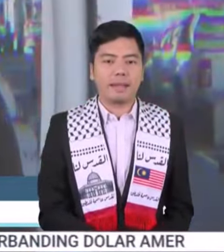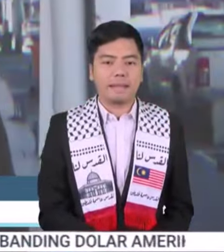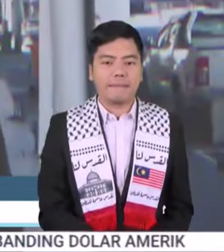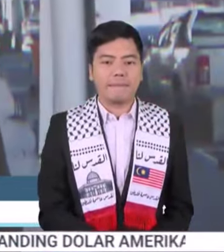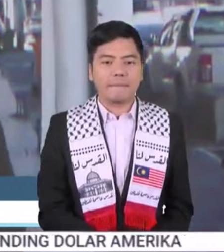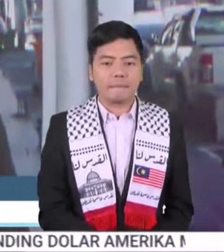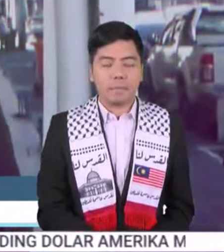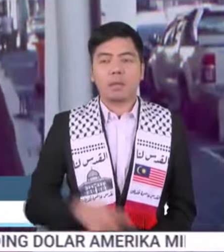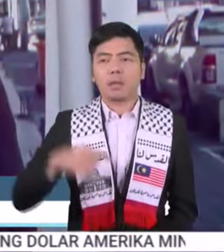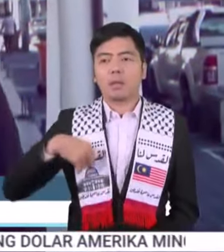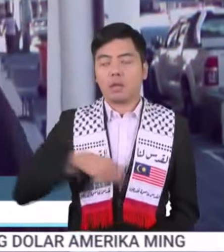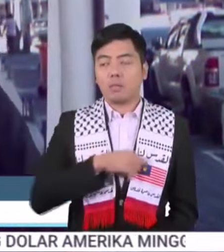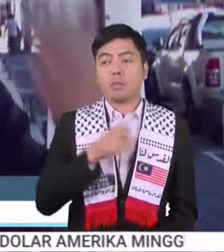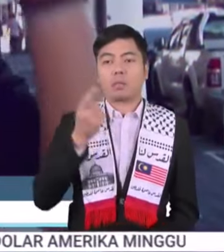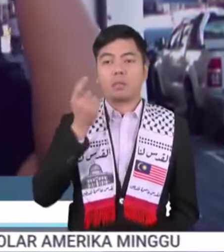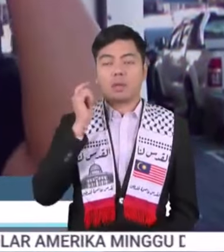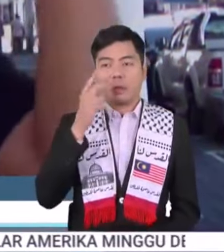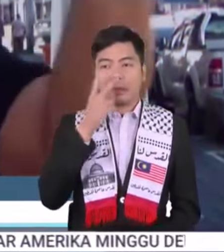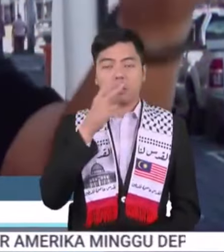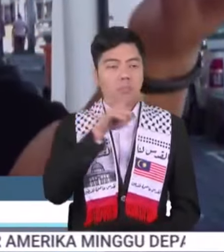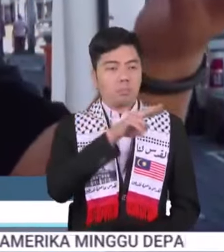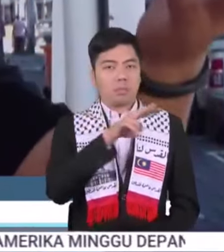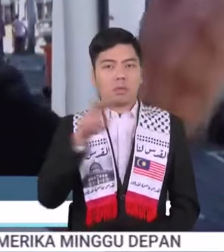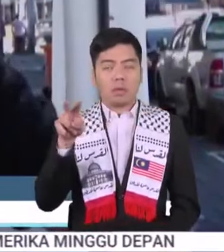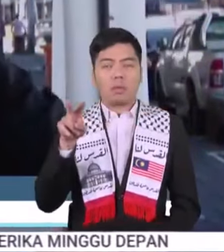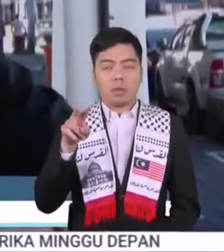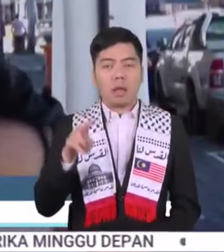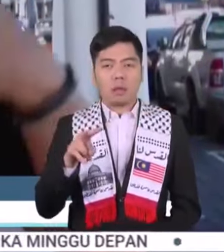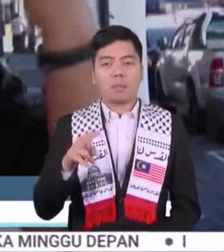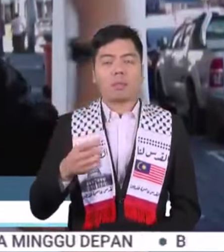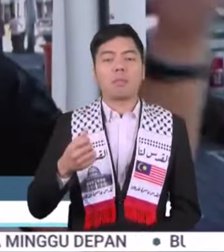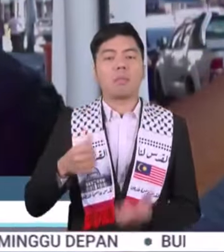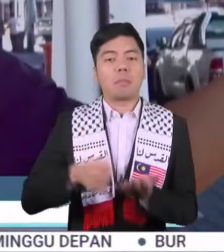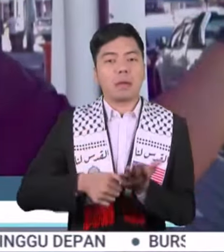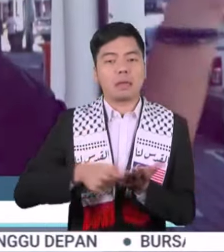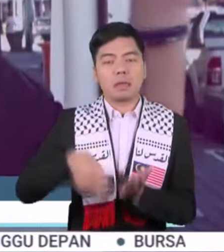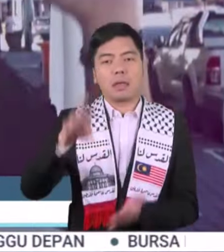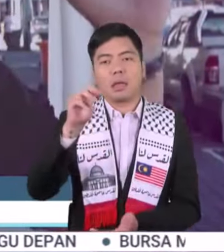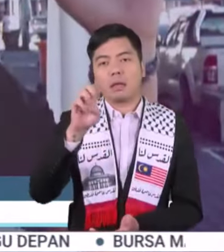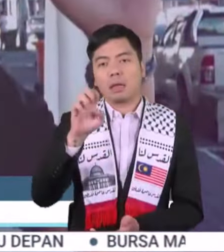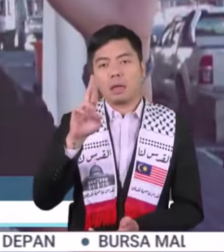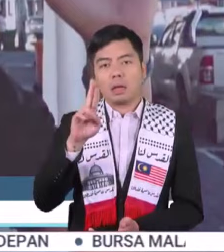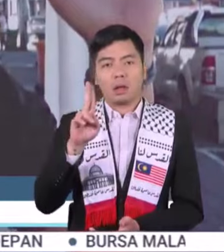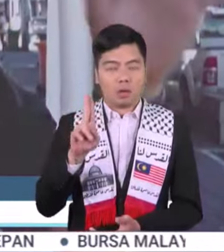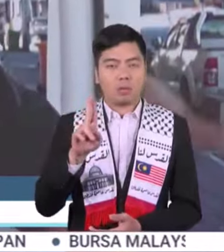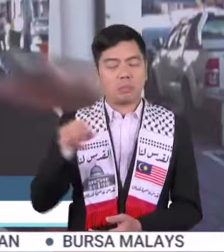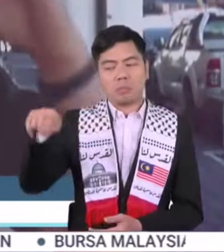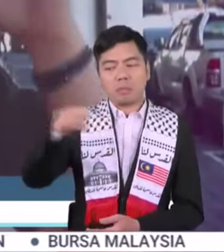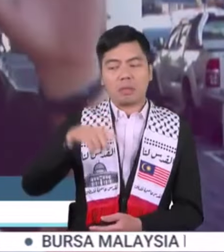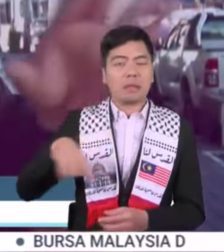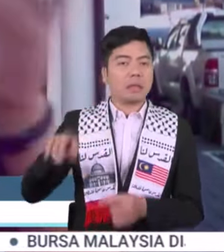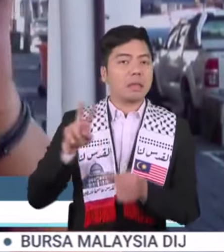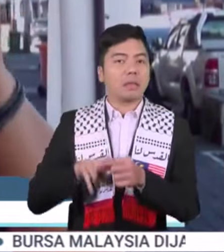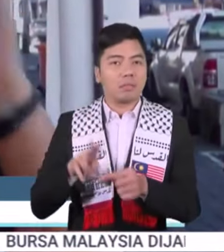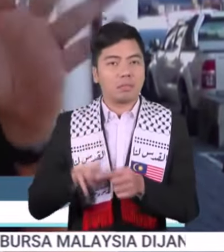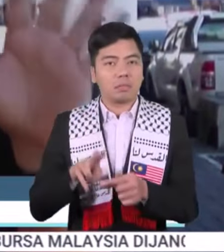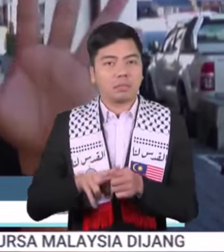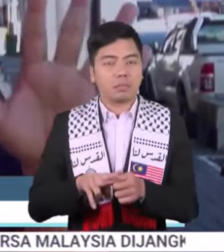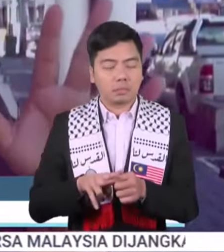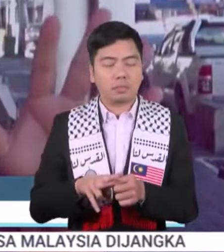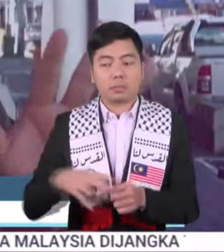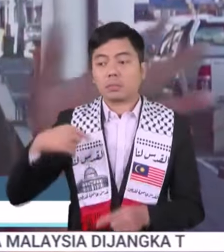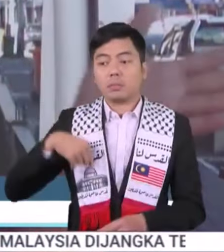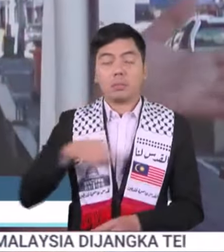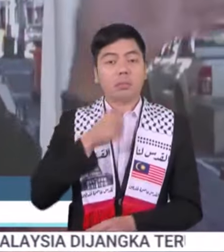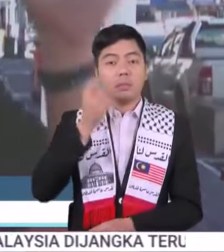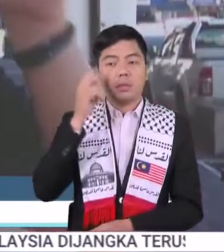Perimbangan yang kita nampak tadi di Pasar Meru dan juga di sekitar Bandar Kelang ni. Apa yang kita boleh lihat dekat